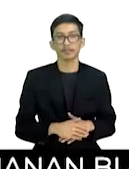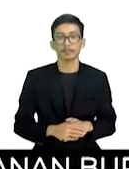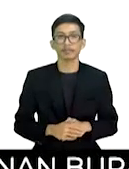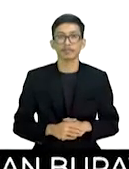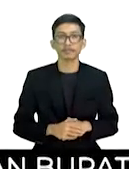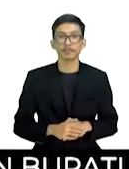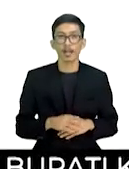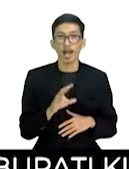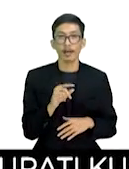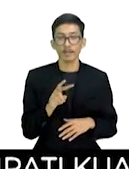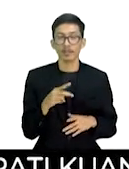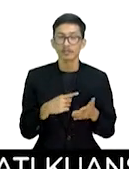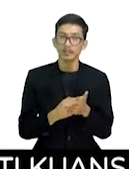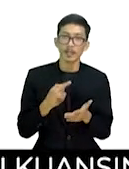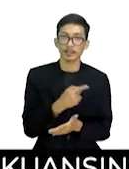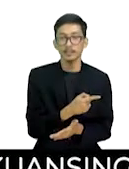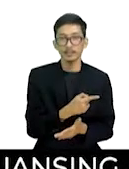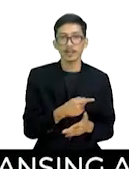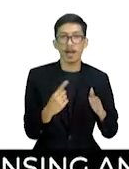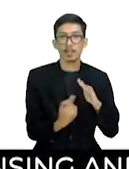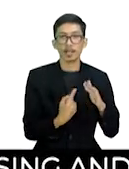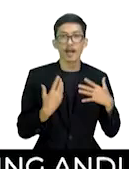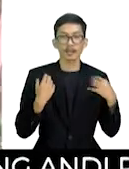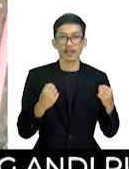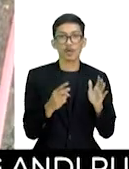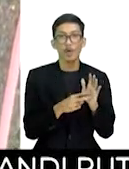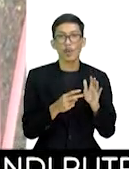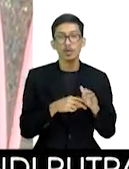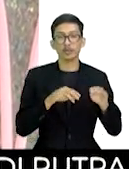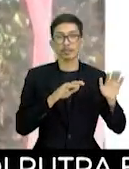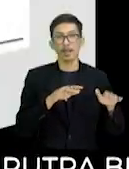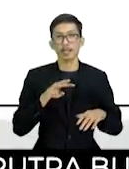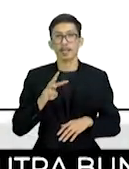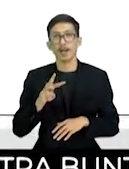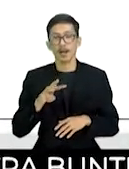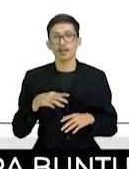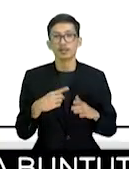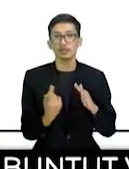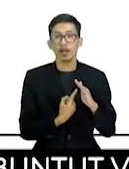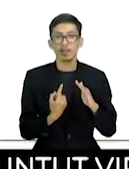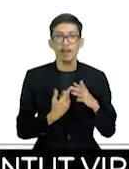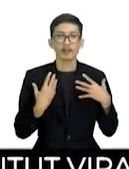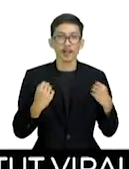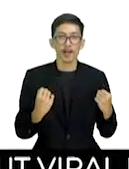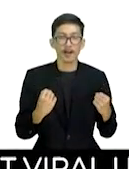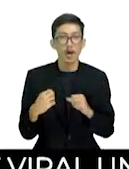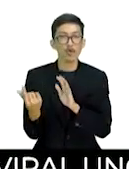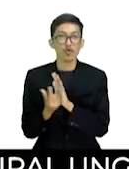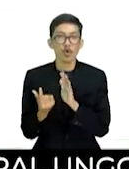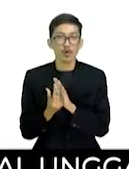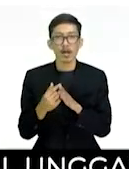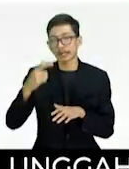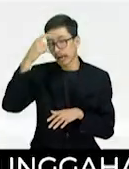Rachel Fenya terancam sanksi peraturan karantina kesehatan pasal 93 Undang-Undang tentang Karantina Kesehatan serta Undang-Undang tentang Wabah